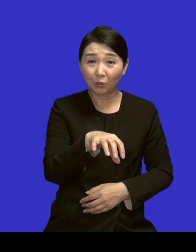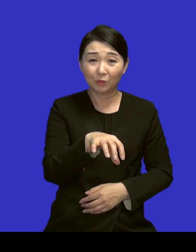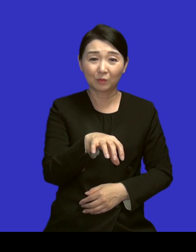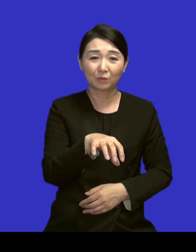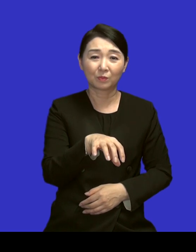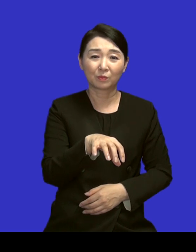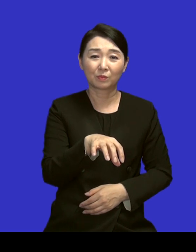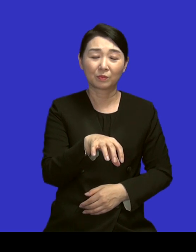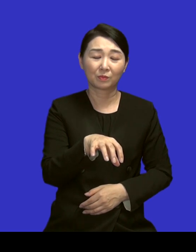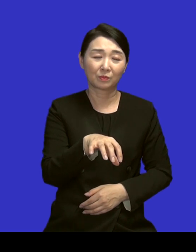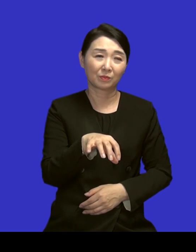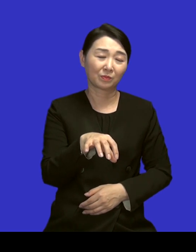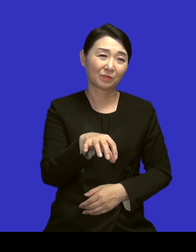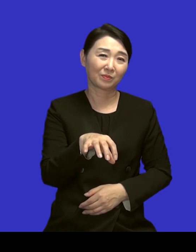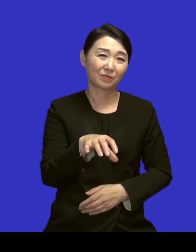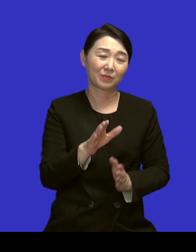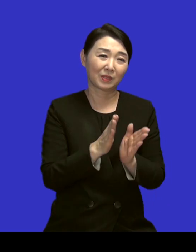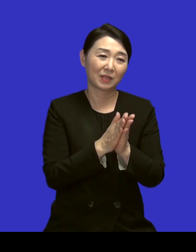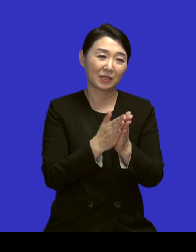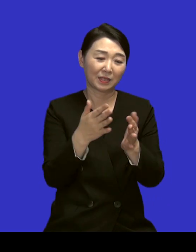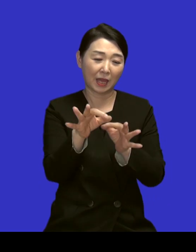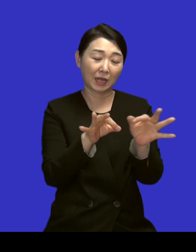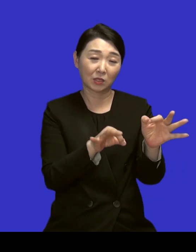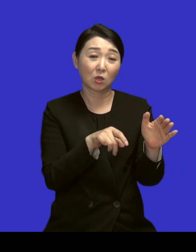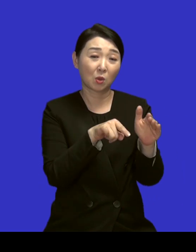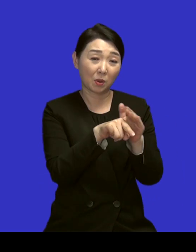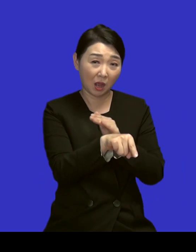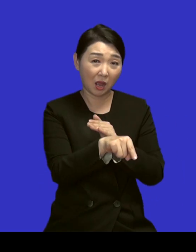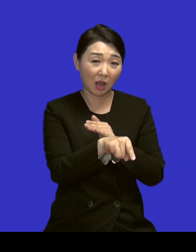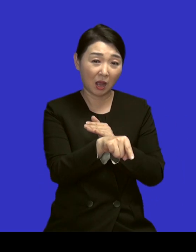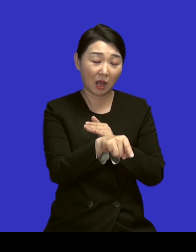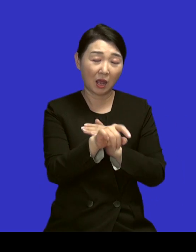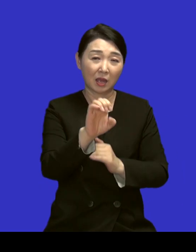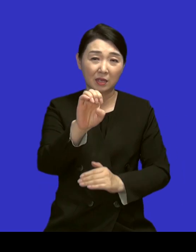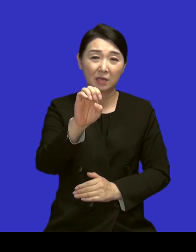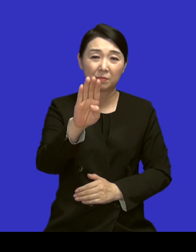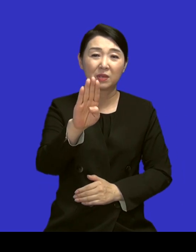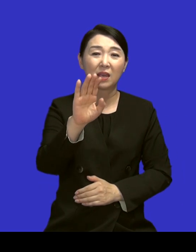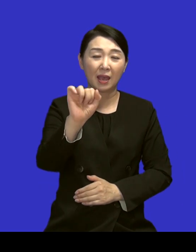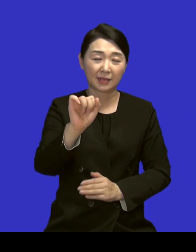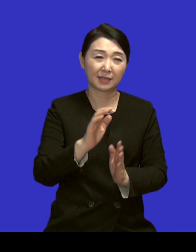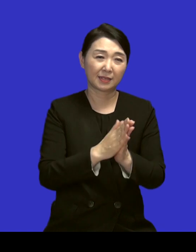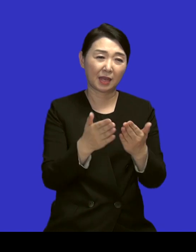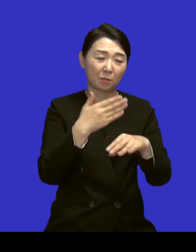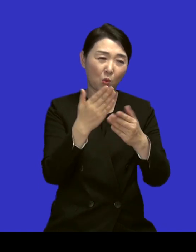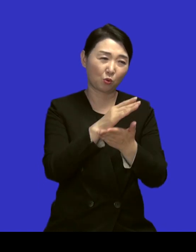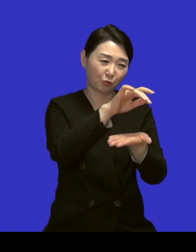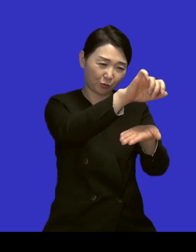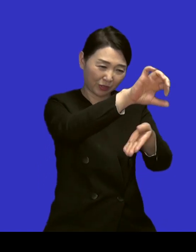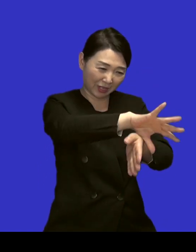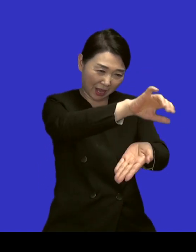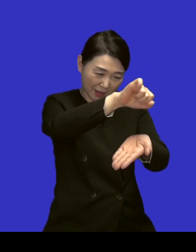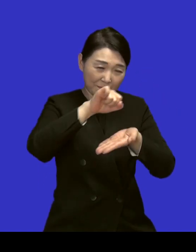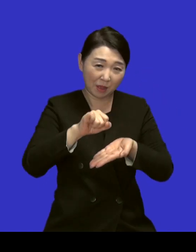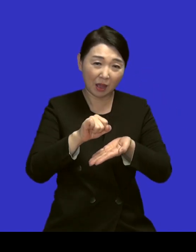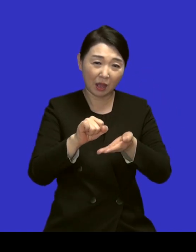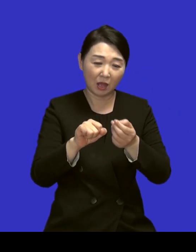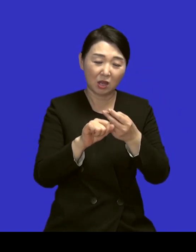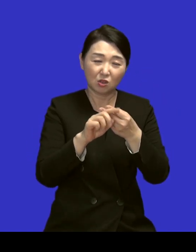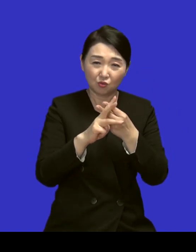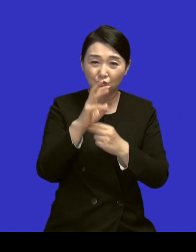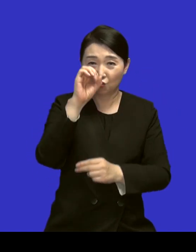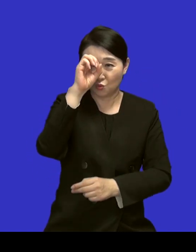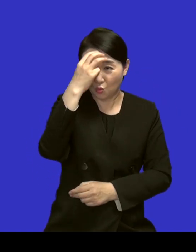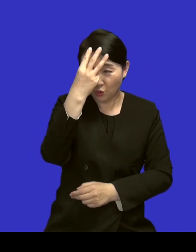이제 서점에 가서 EBS 선생님들 책들 다 모셔와서 교재들 다 사서 중고등학교 책들 다 사와서 이제